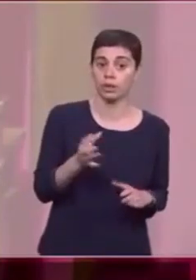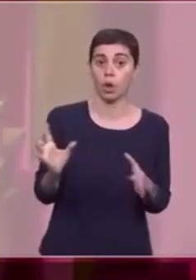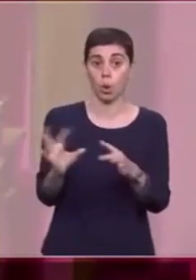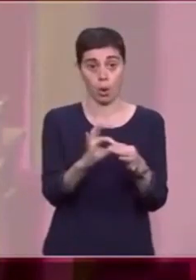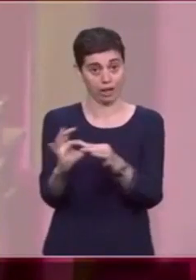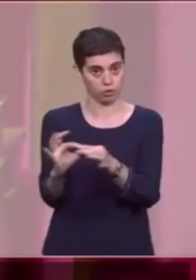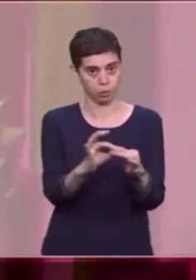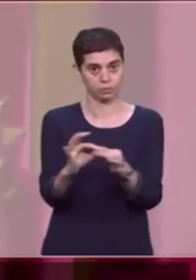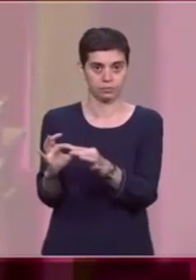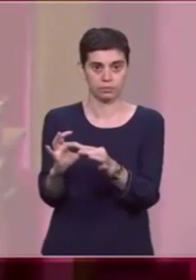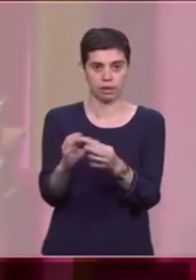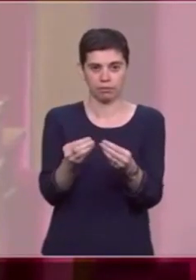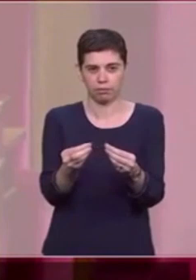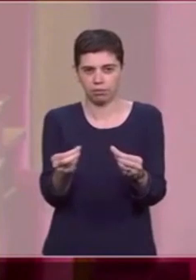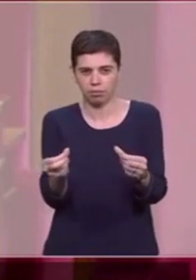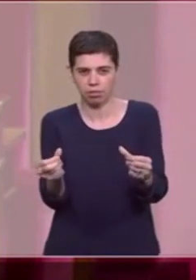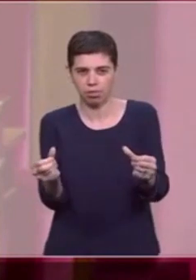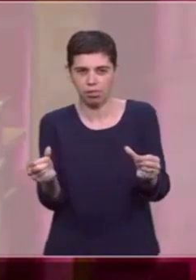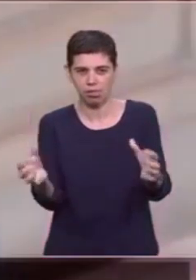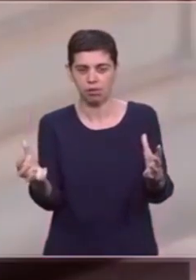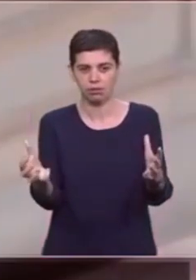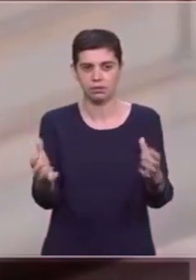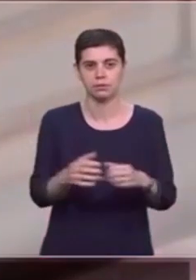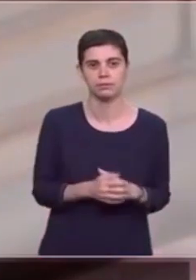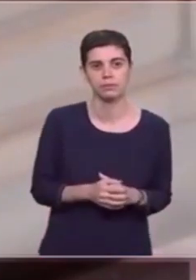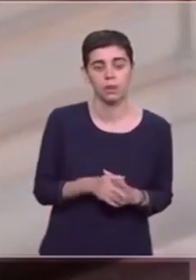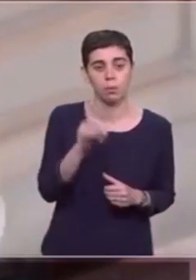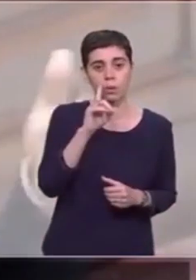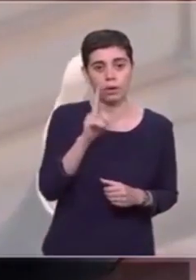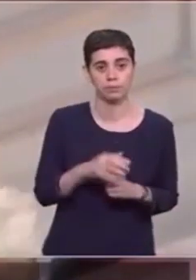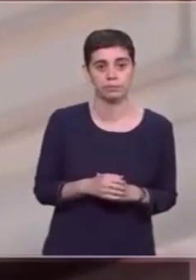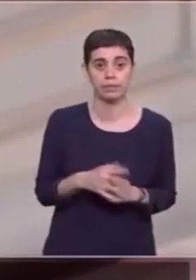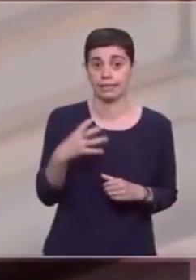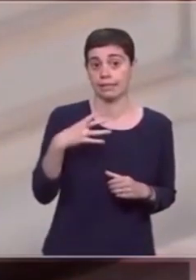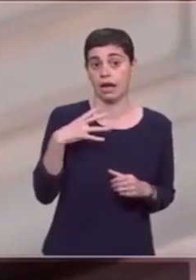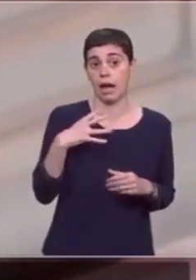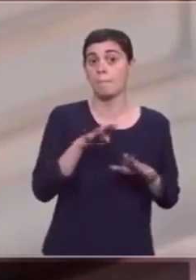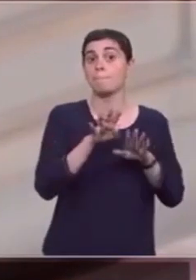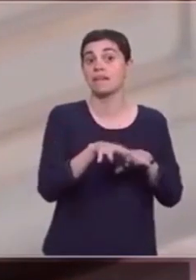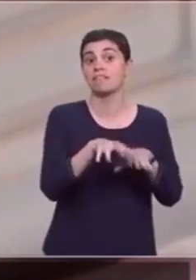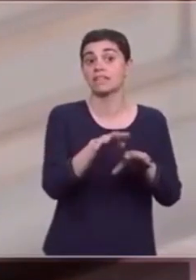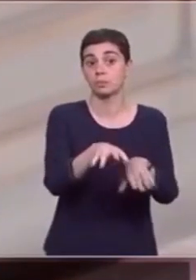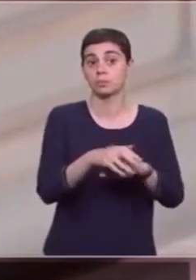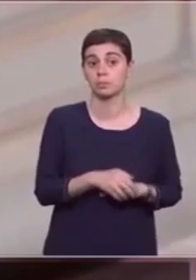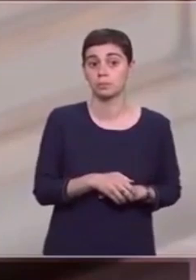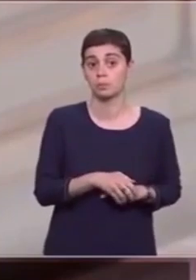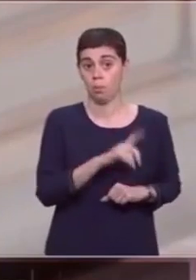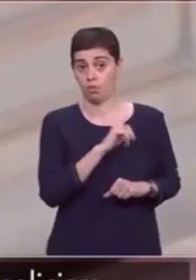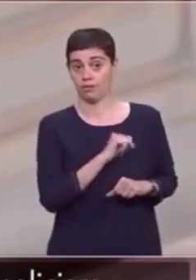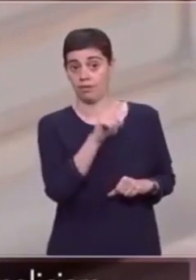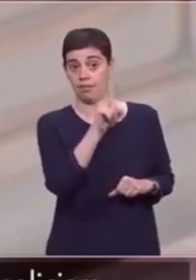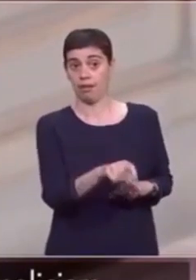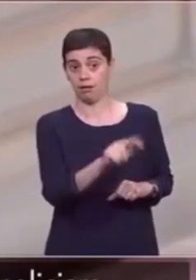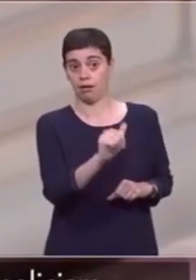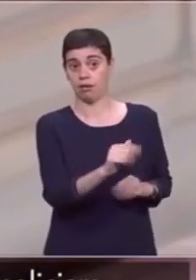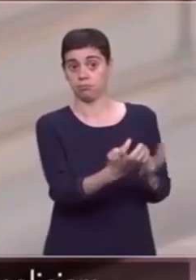police et la population, elle s'érode. Elle s'érode peut-être aussi en partie parce que pendant certaines manifestations, quand les forces de l'ordre étaient prises à partie, certains